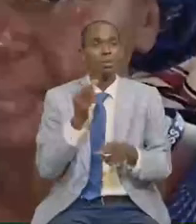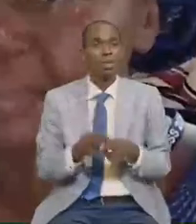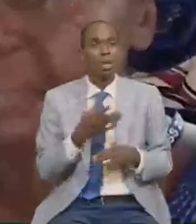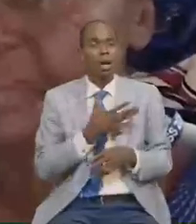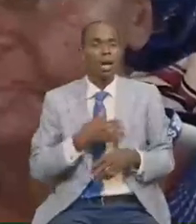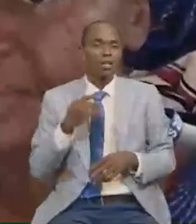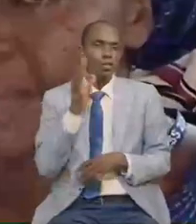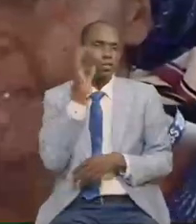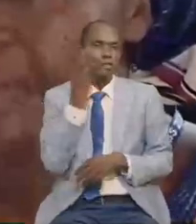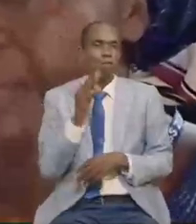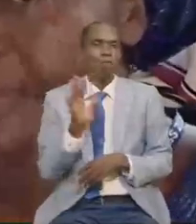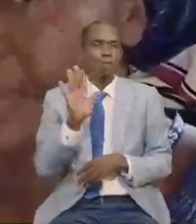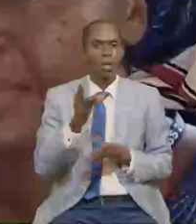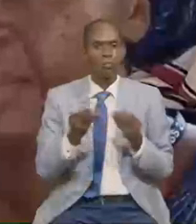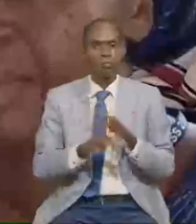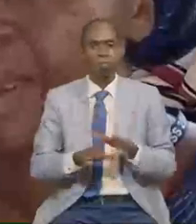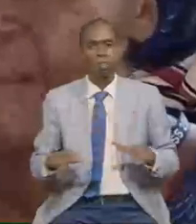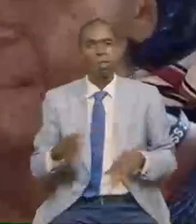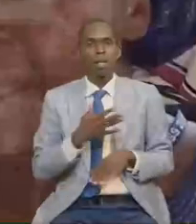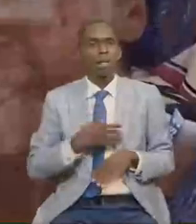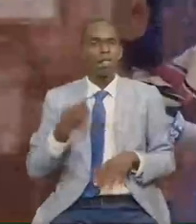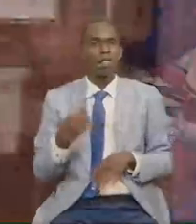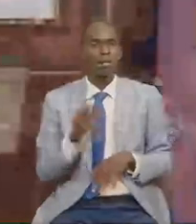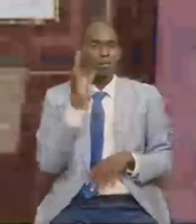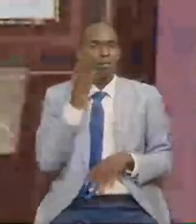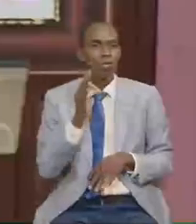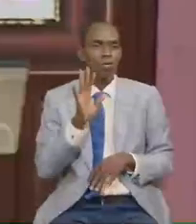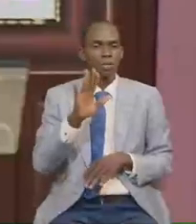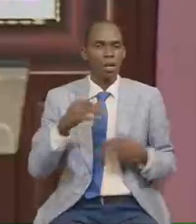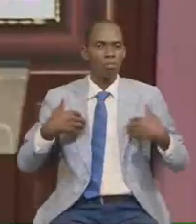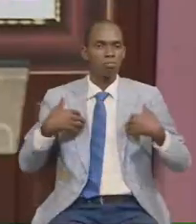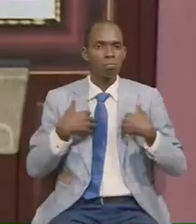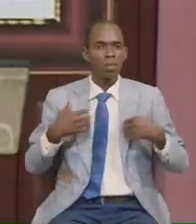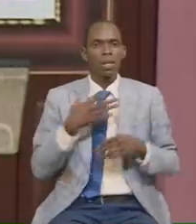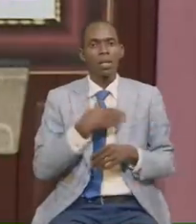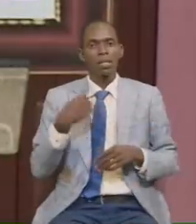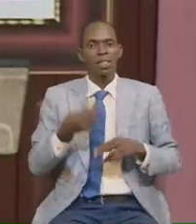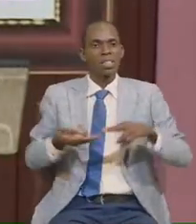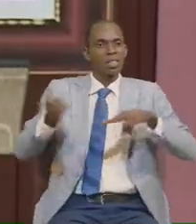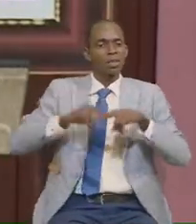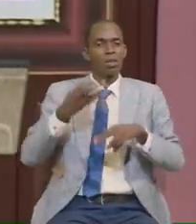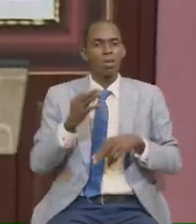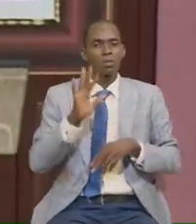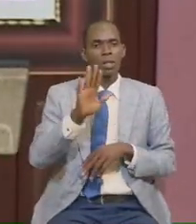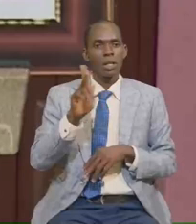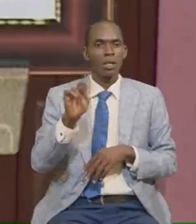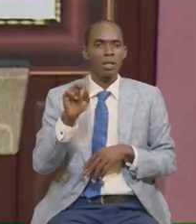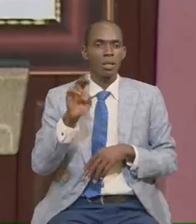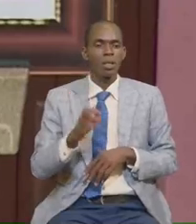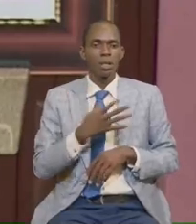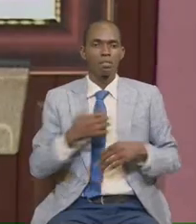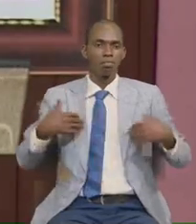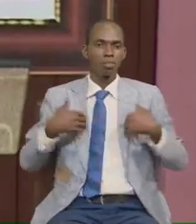sol, le fruit de tes troupeaux, les portées de ton gros et de ton menu bétail. Toutes